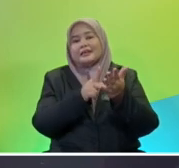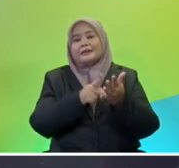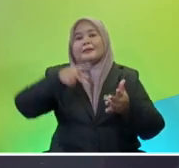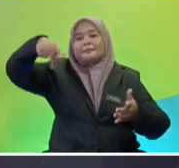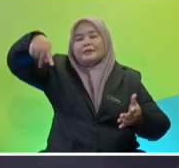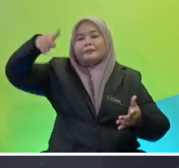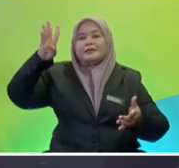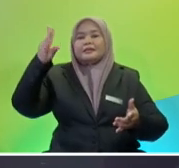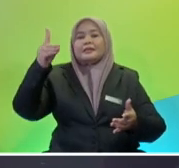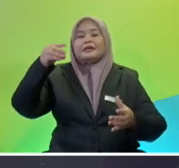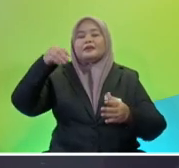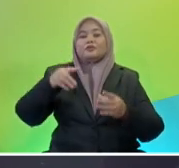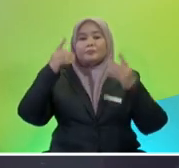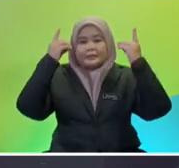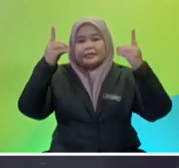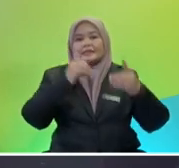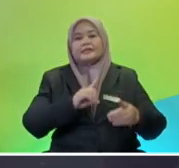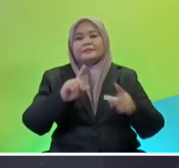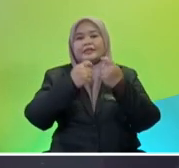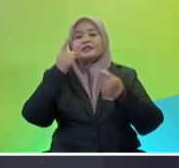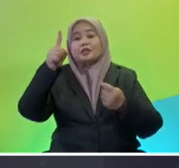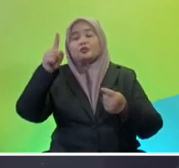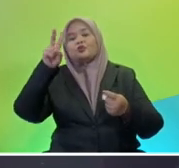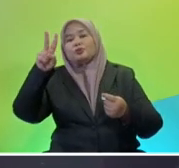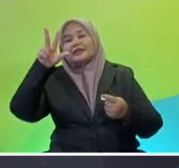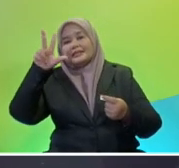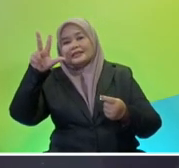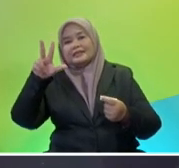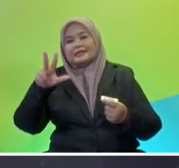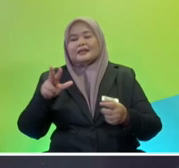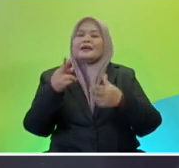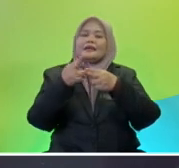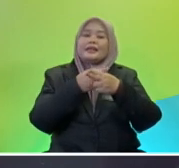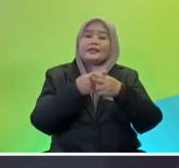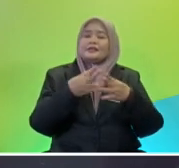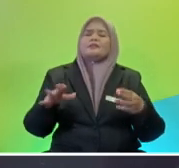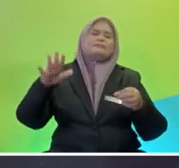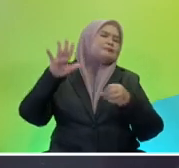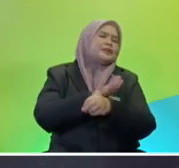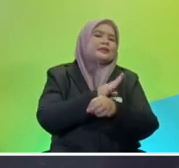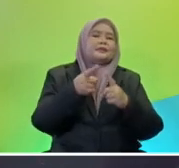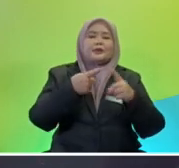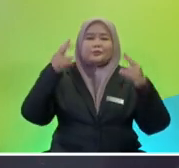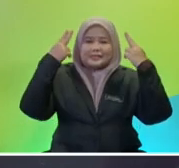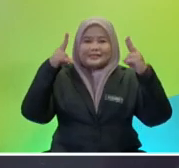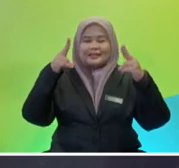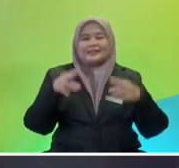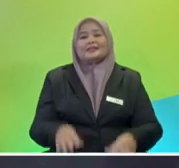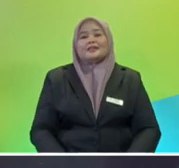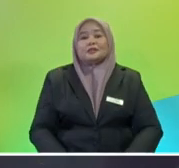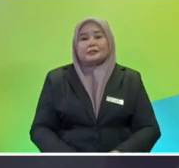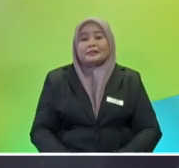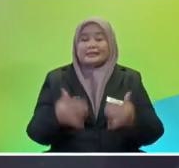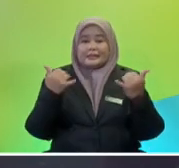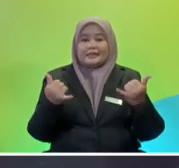PB di dalam pendidikan Islam tingkatan satu duo dan kita ringkas dan padat penjelasan Ustazah mudah-mudahan memberikan pencerahan